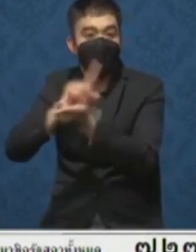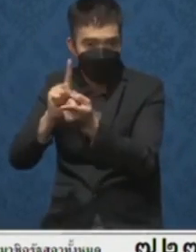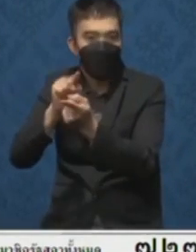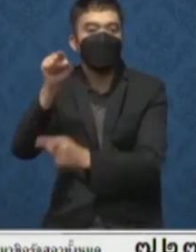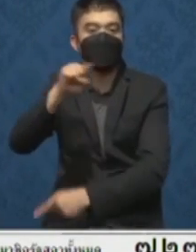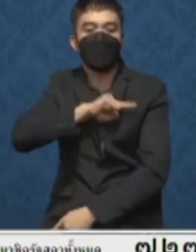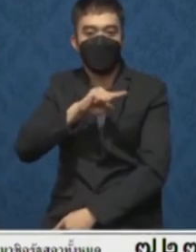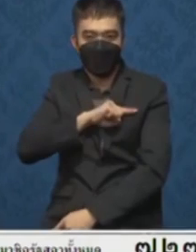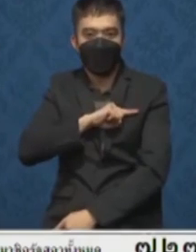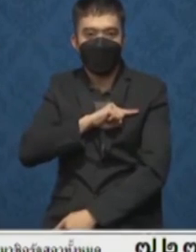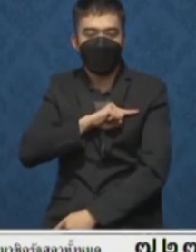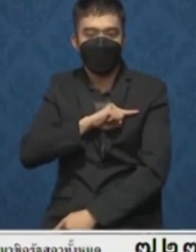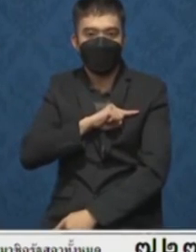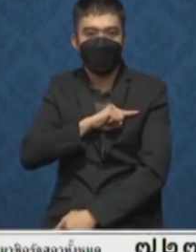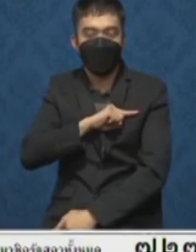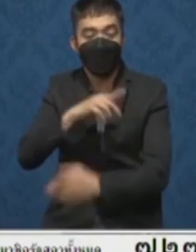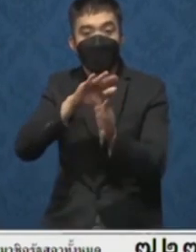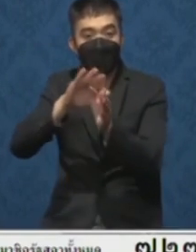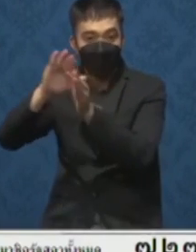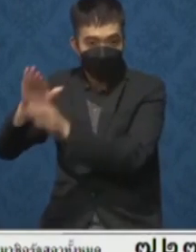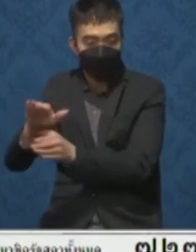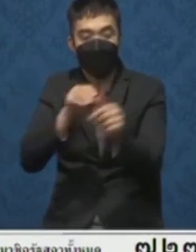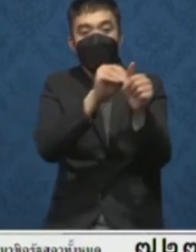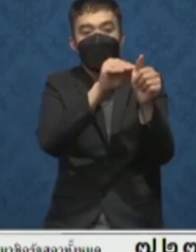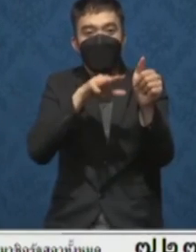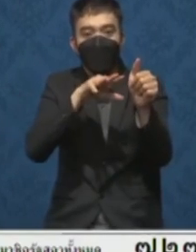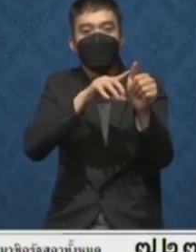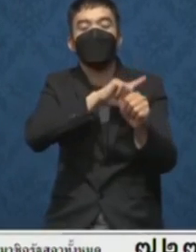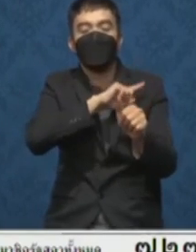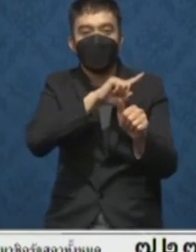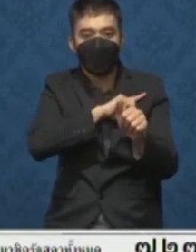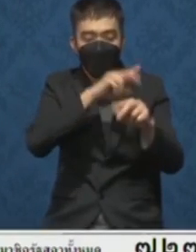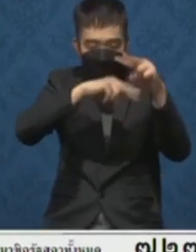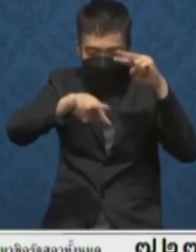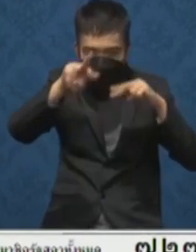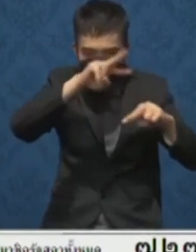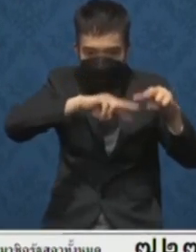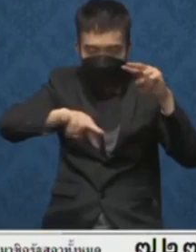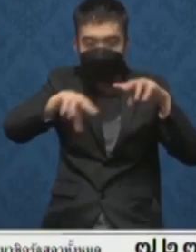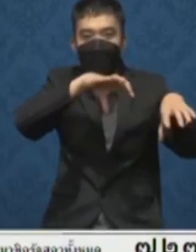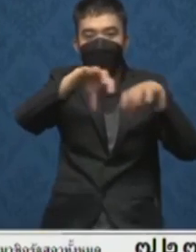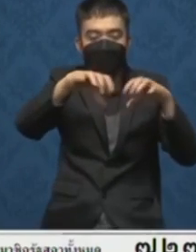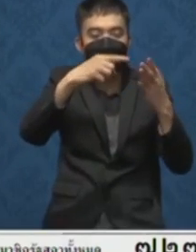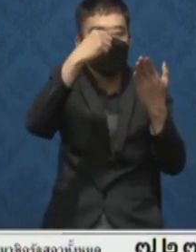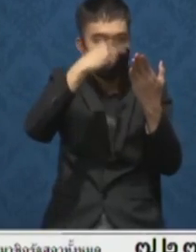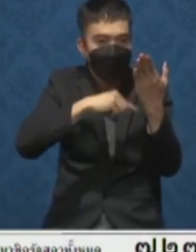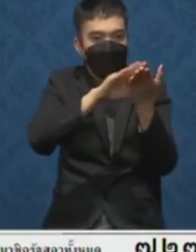วยงานททำหนาที่เป็นแรน กำกับดูแรการปฏิรปประเทศ